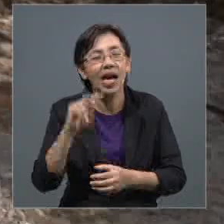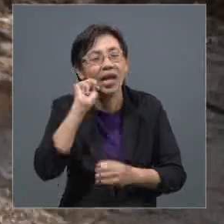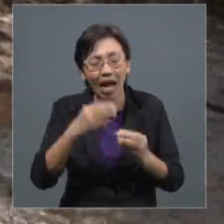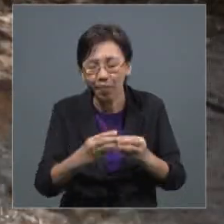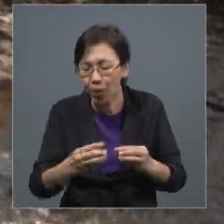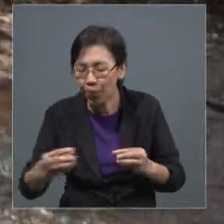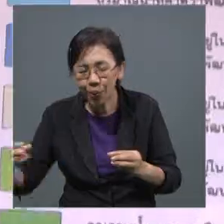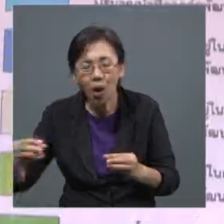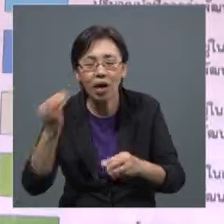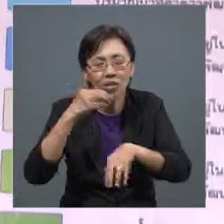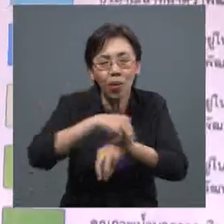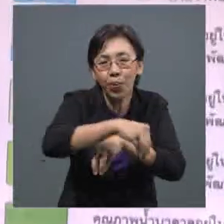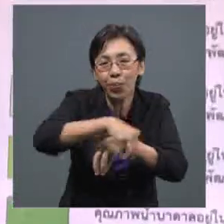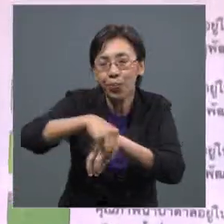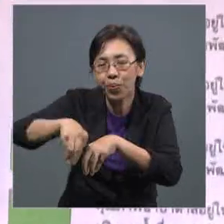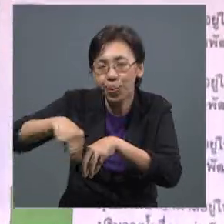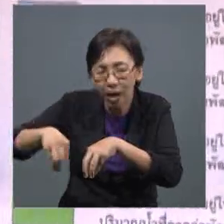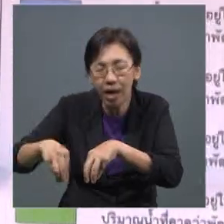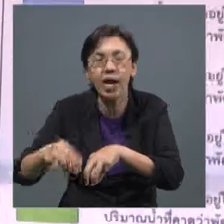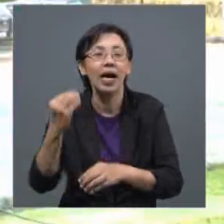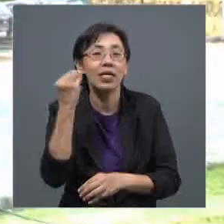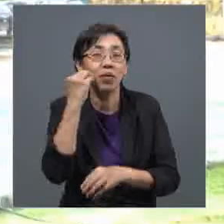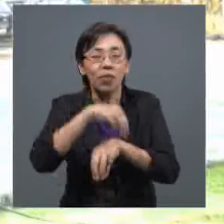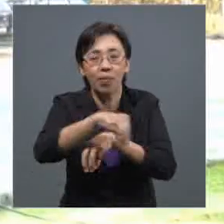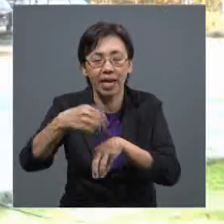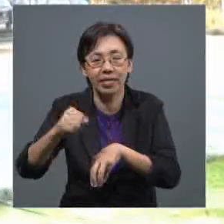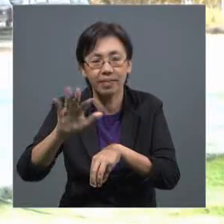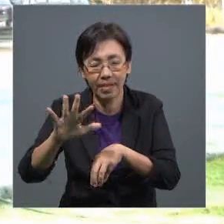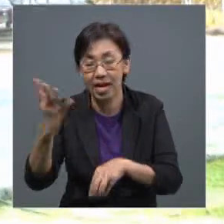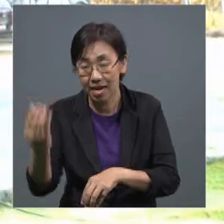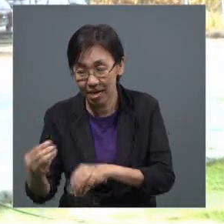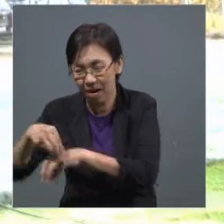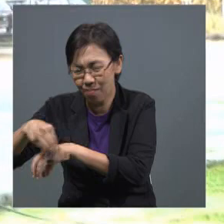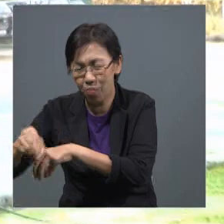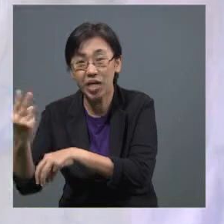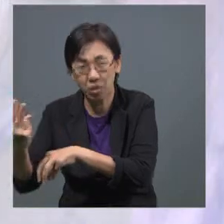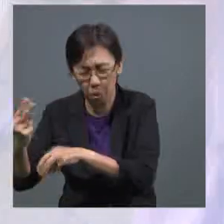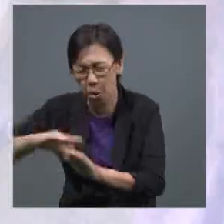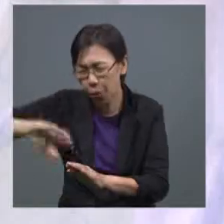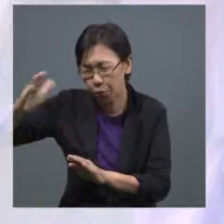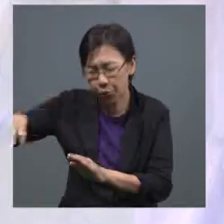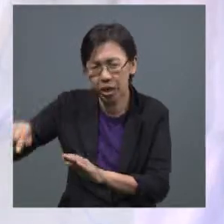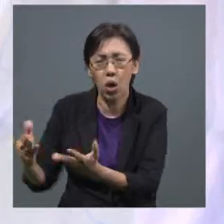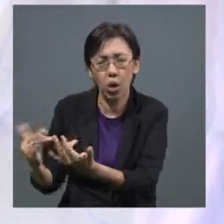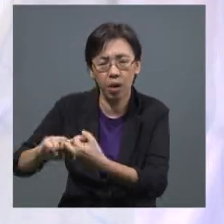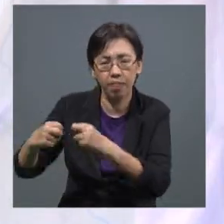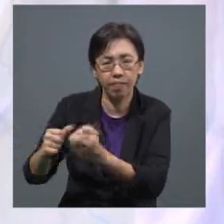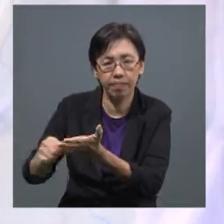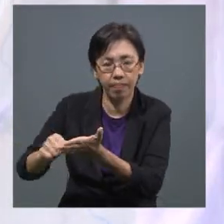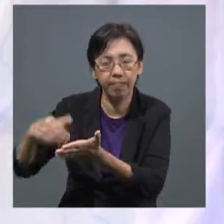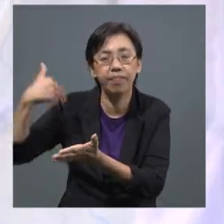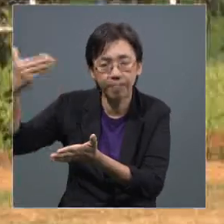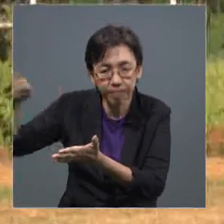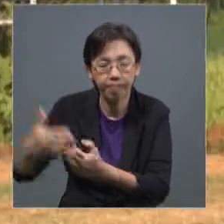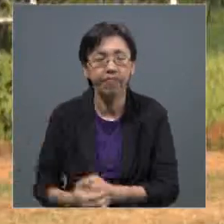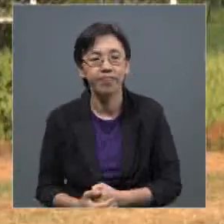เรือนซึ่งระยะแรกครอบคลุมทั้งหมด15หมู่บ้านส่วนอีก2หมู่บ้านที่อยู่ในพื้นที่สูงจะได้รับการแก้ไขปัญหาในระยะต่อ